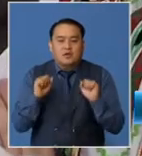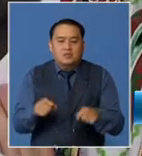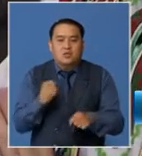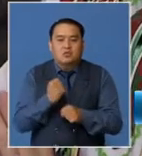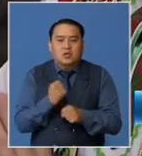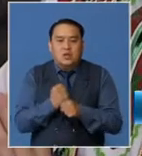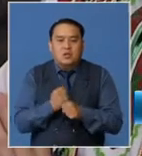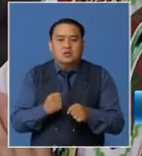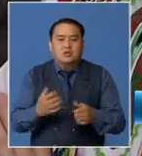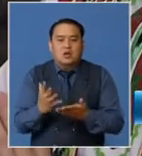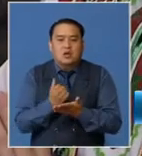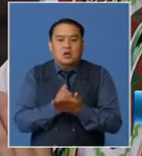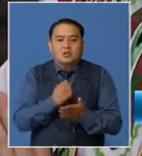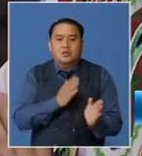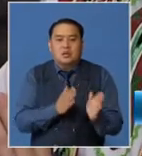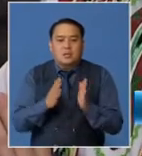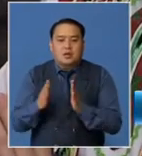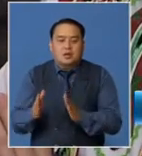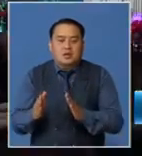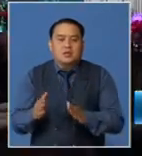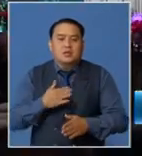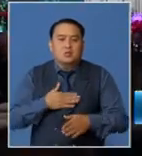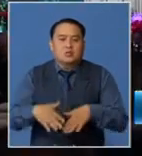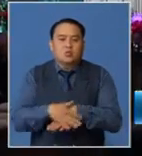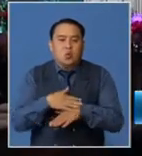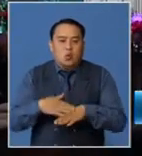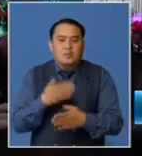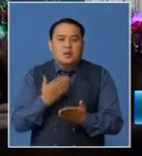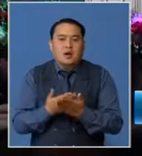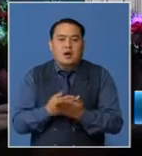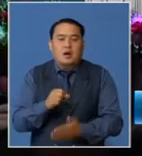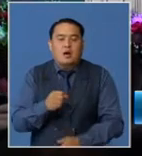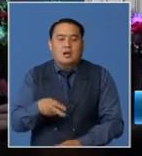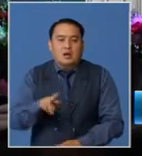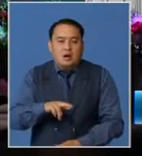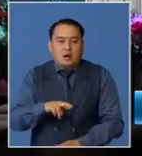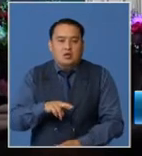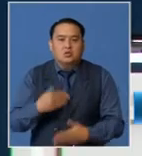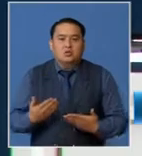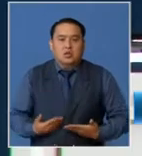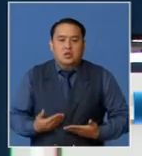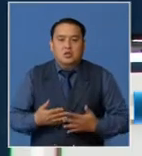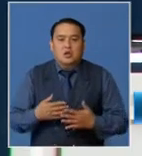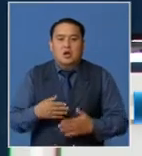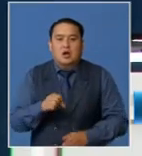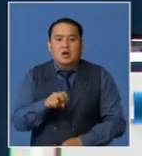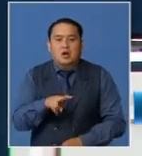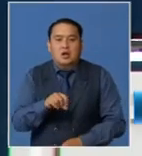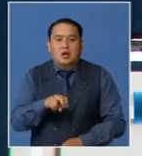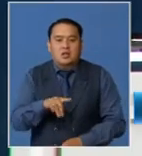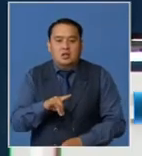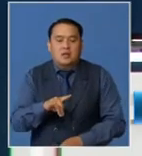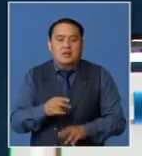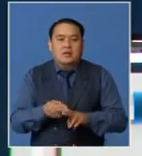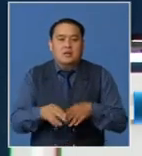для сохранения согласия, стабильности и дружбы народов. К примеру, Алия Абсеметова, житель поселка Каргалы Жамбылского